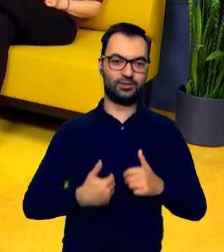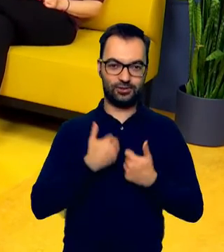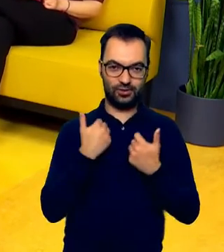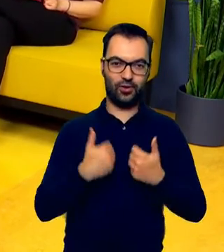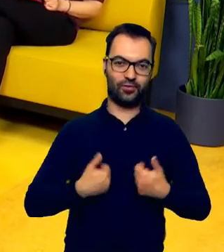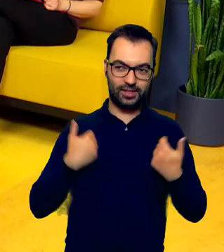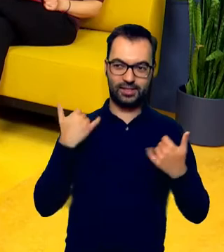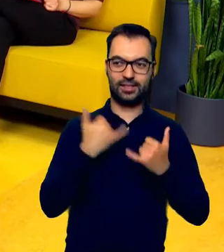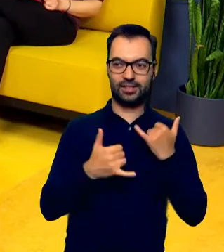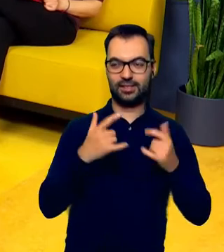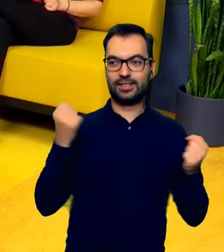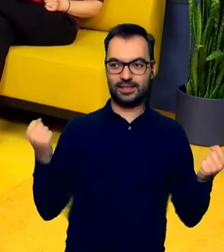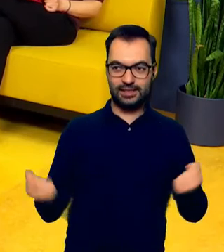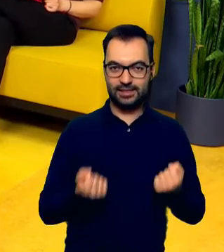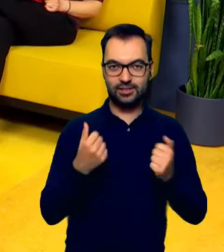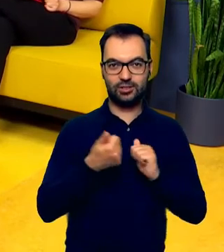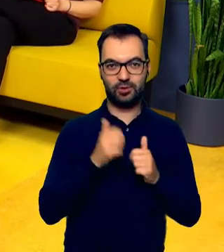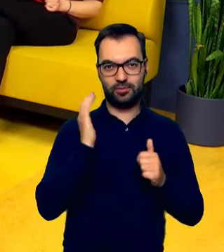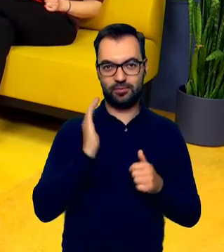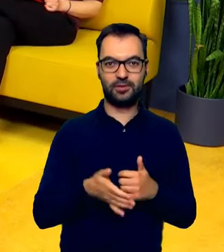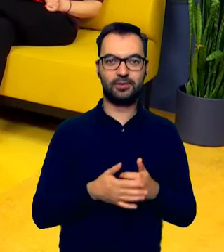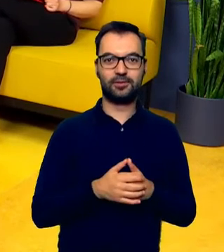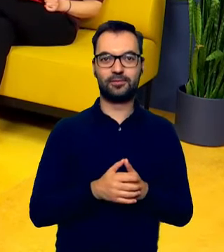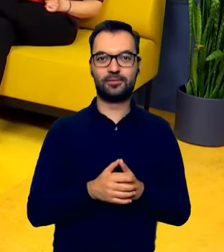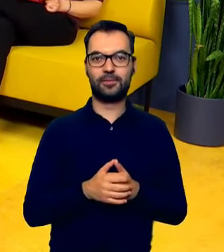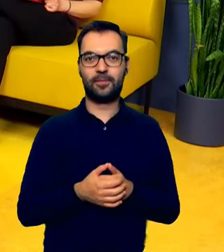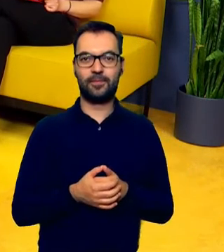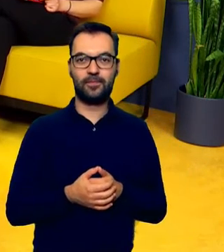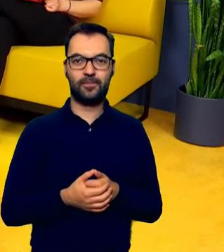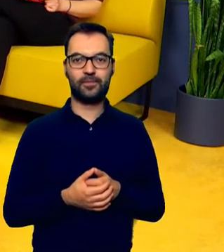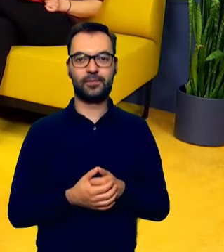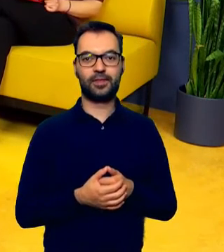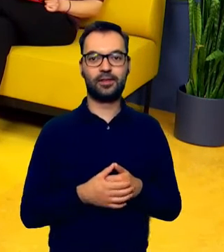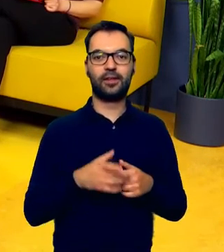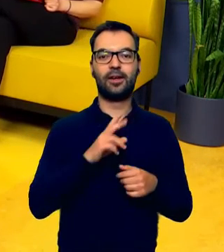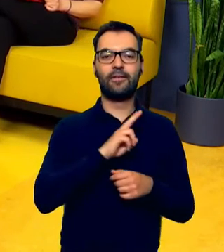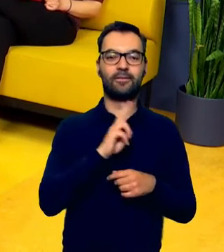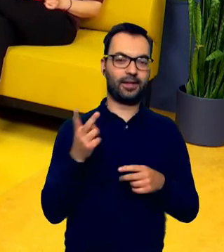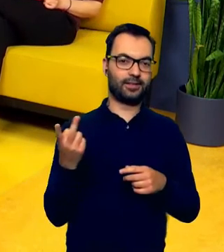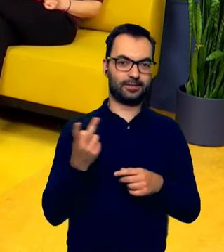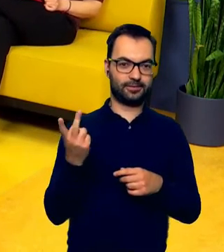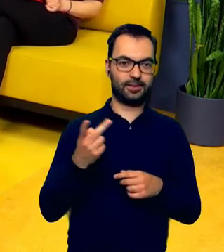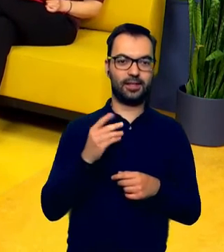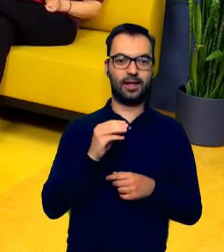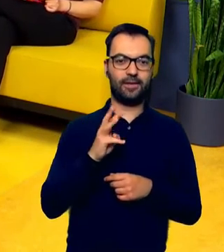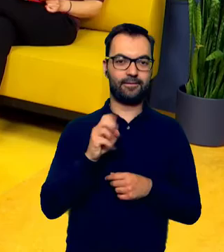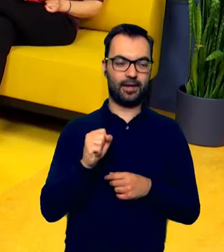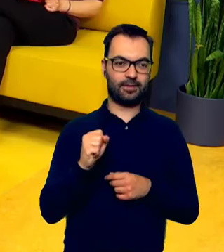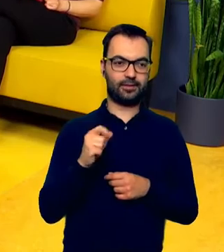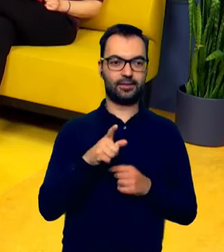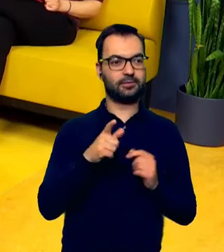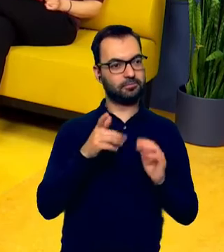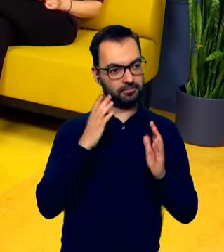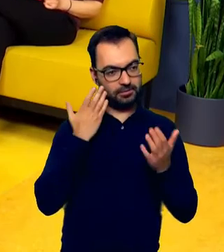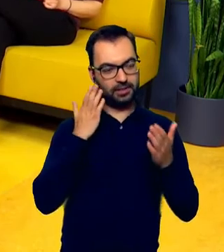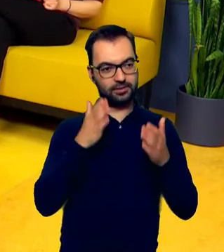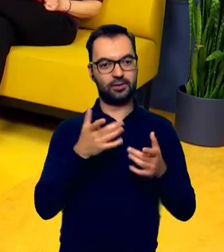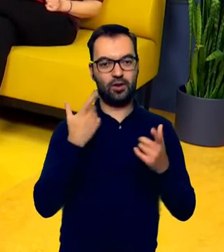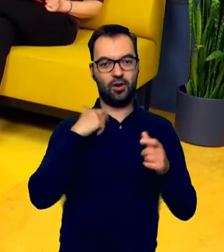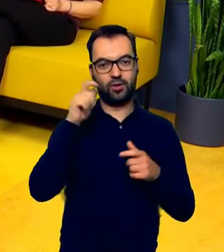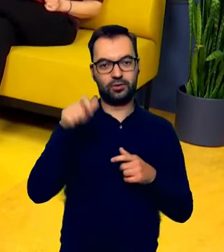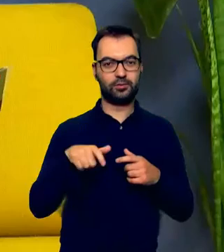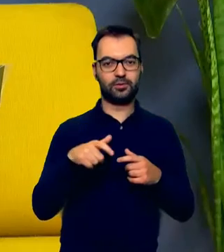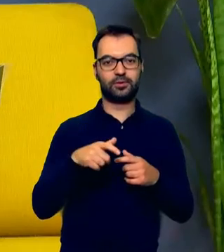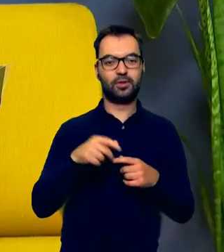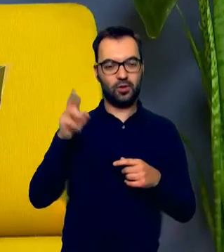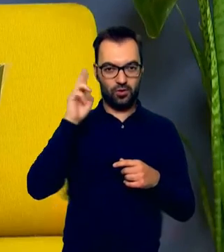zdrowie właśnie angażując się w sportowe działania, no ale jak rozumiem, w waszym duecie to Ewa jest po prostu osobą,